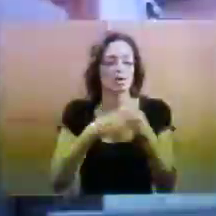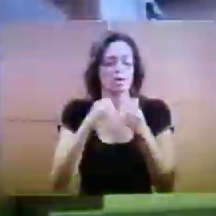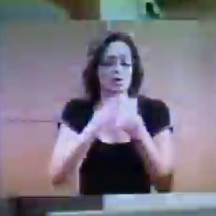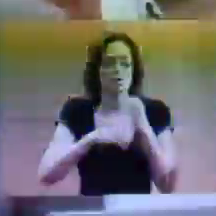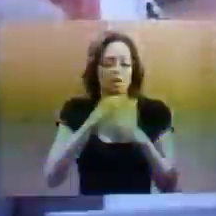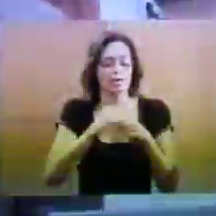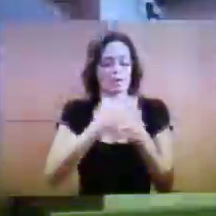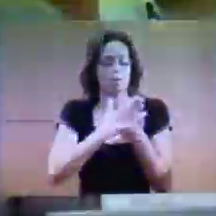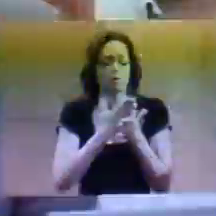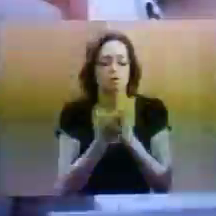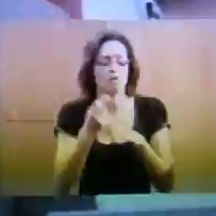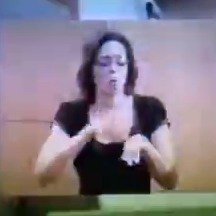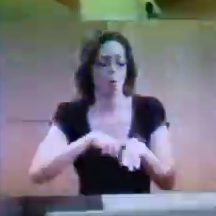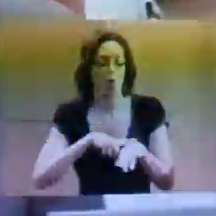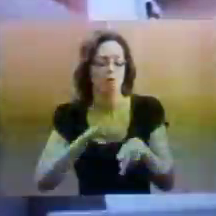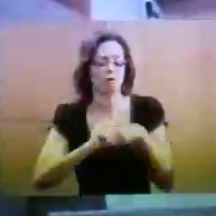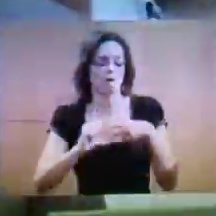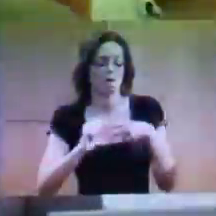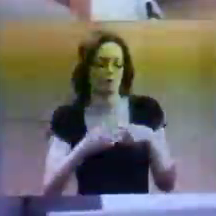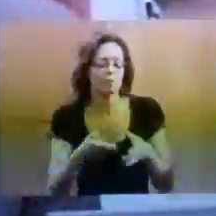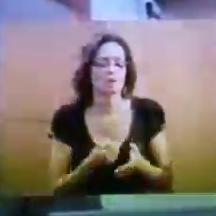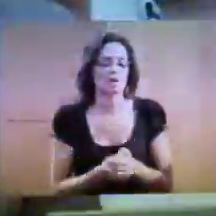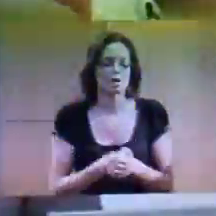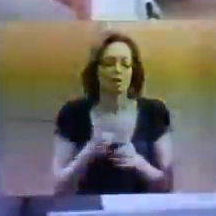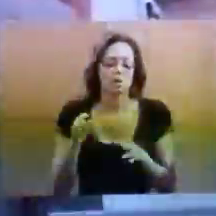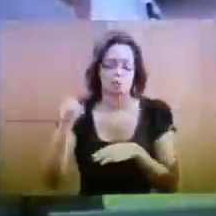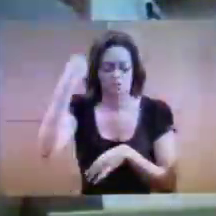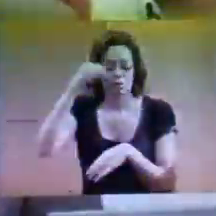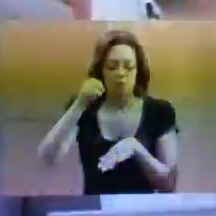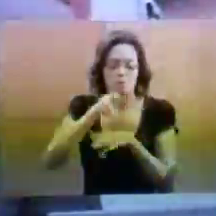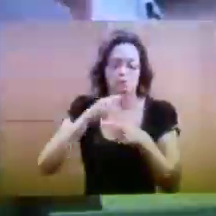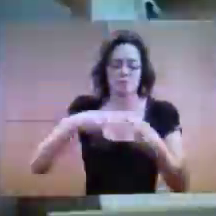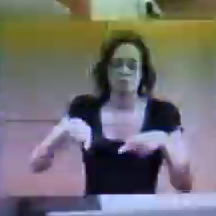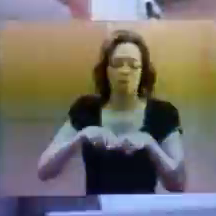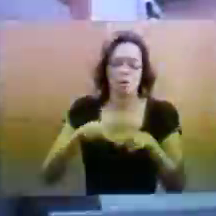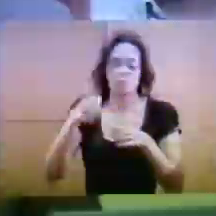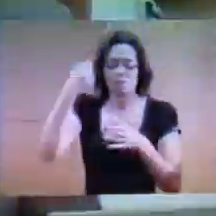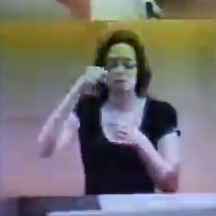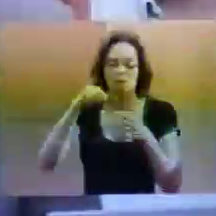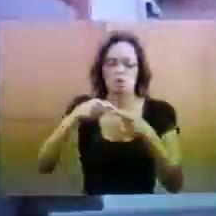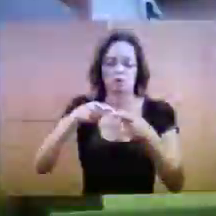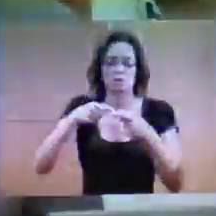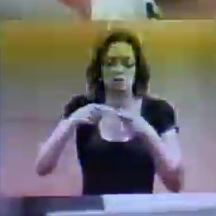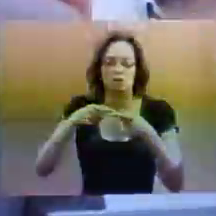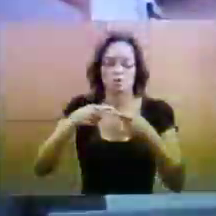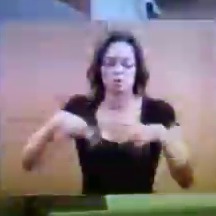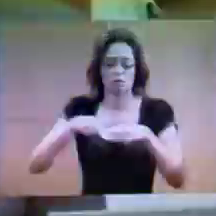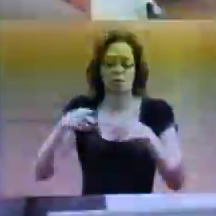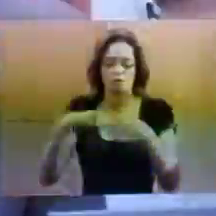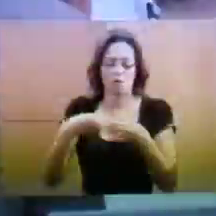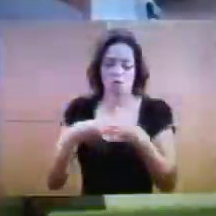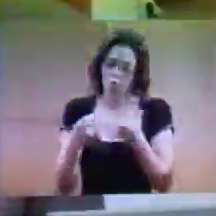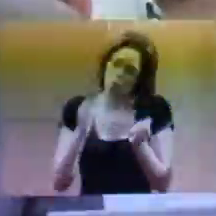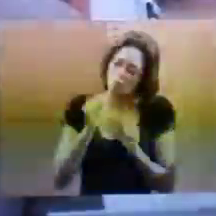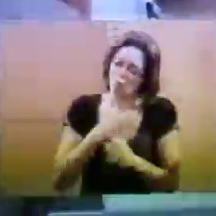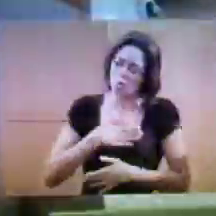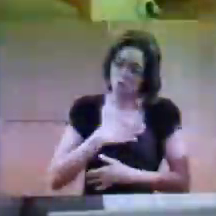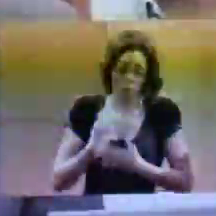heures stagiaires réalisées. Alors que le président de la commission formation se glorifie, je n'ai jamais connu de situation aussi